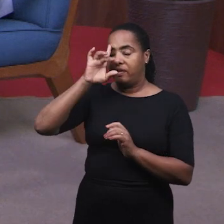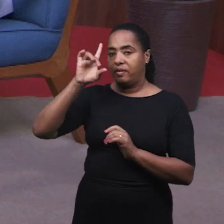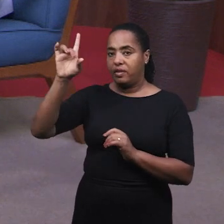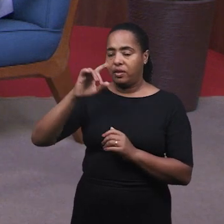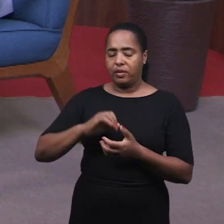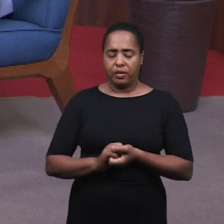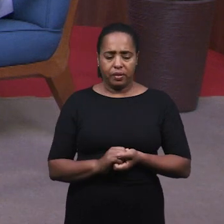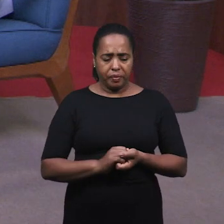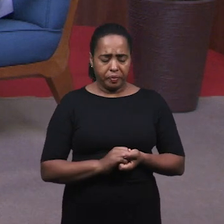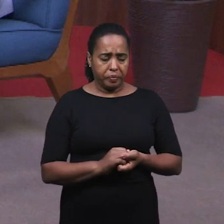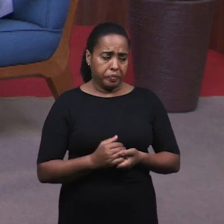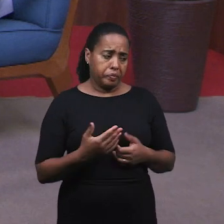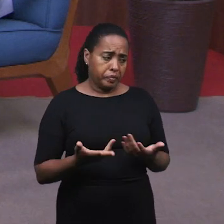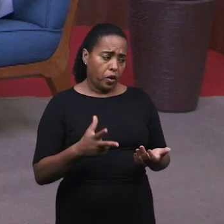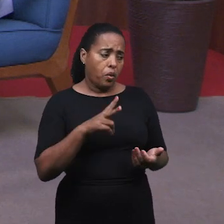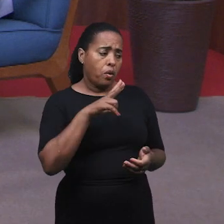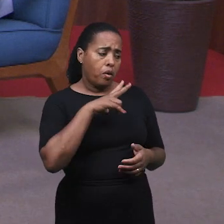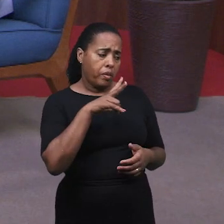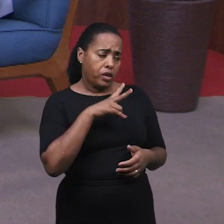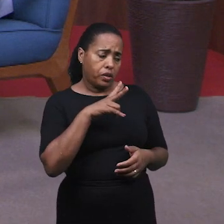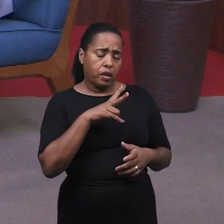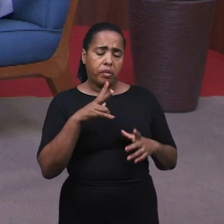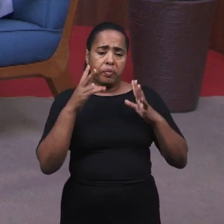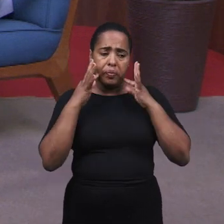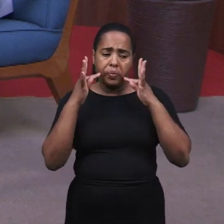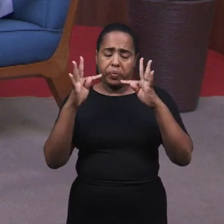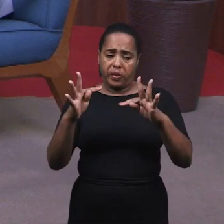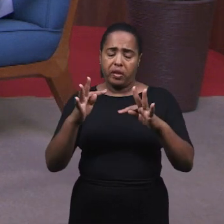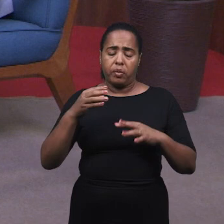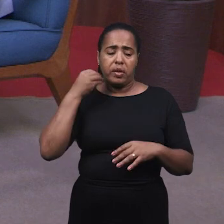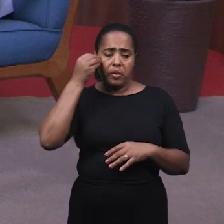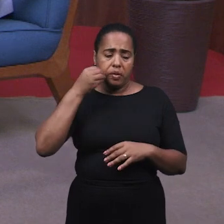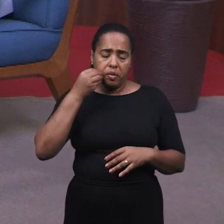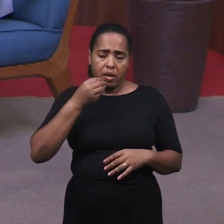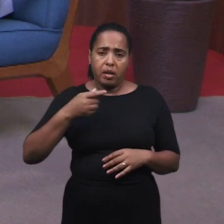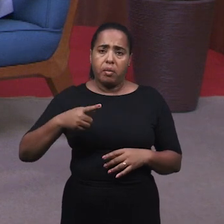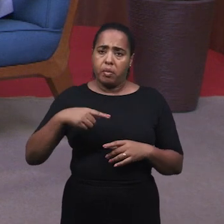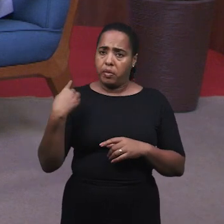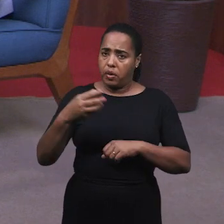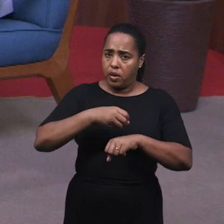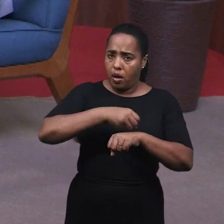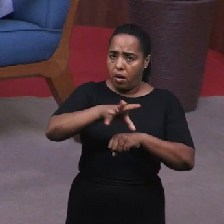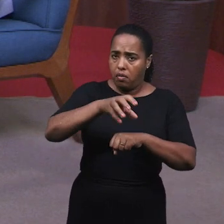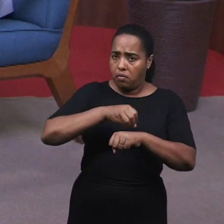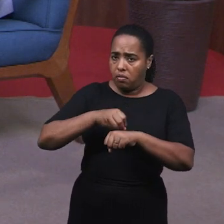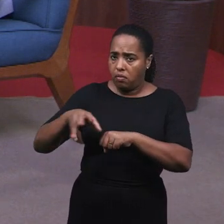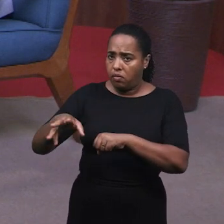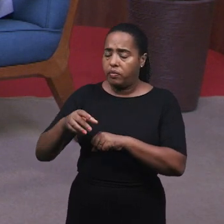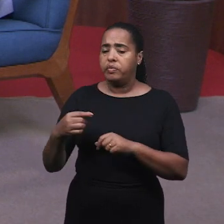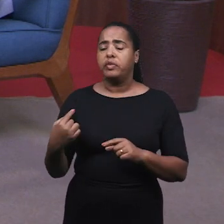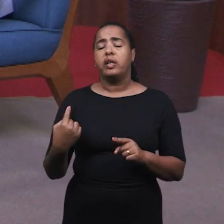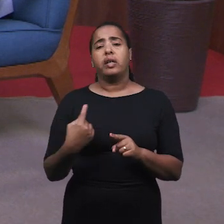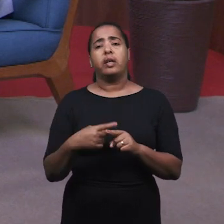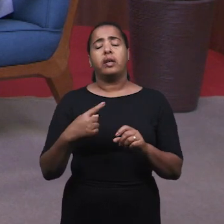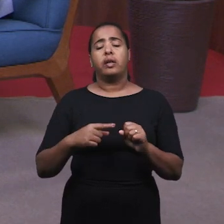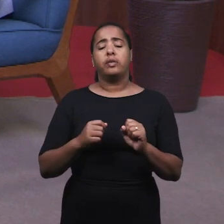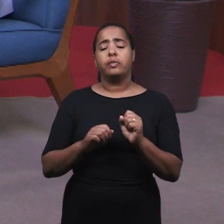à connaître le mystère de Dieu. Particulièrement l'expérience que nous partageons